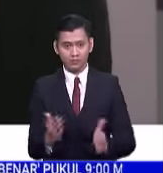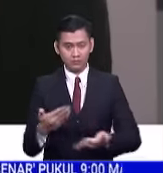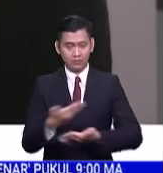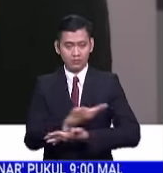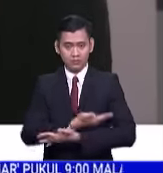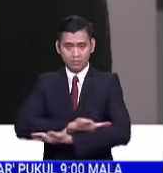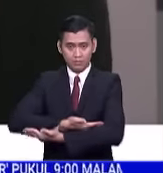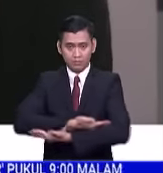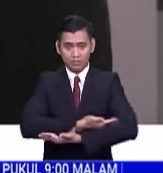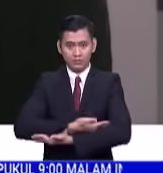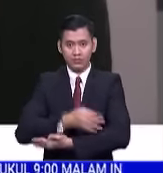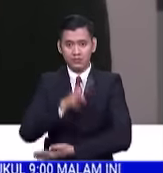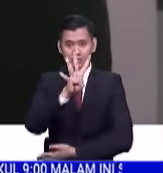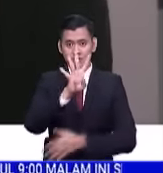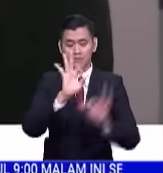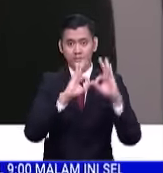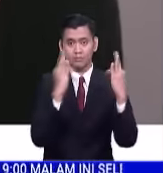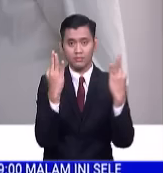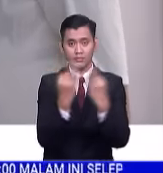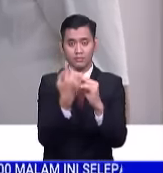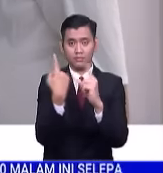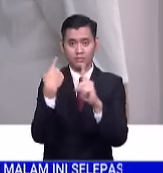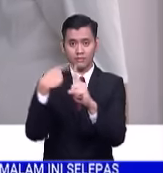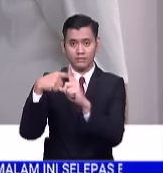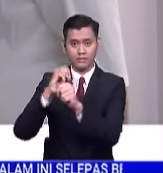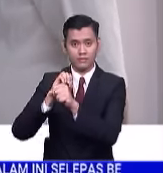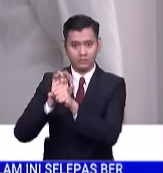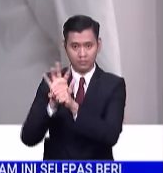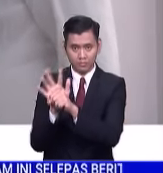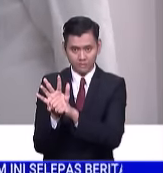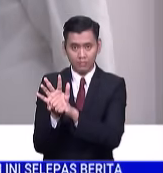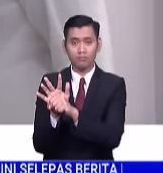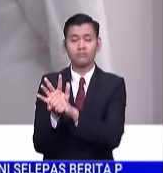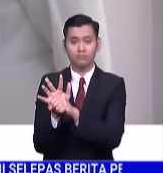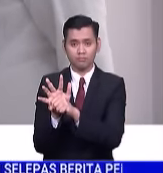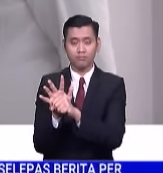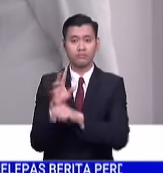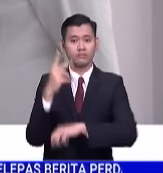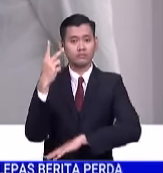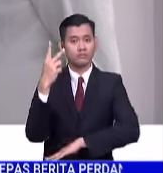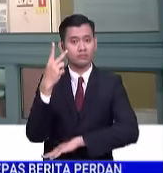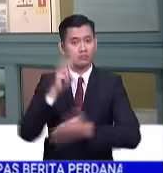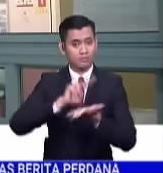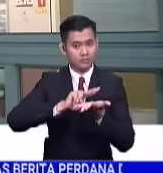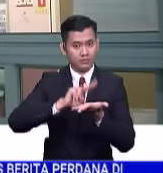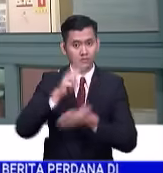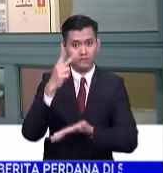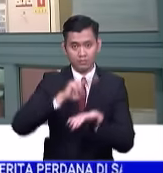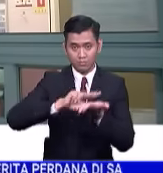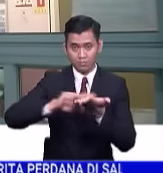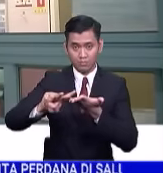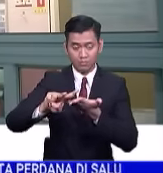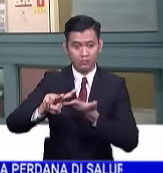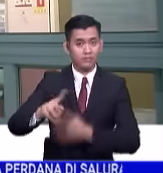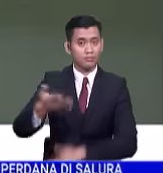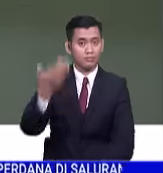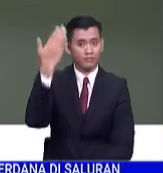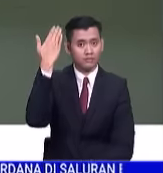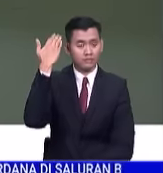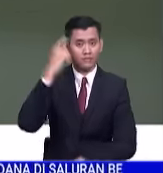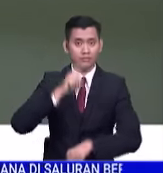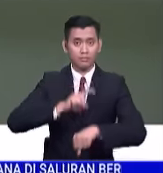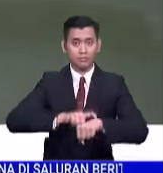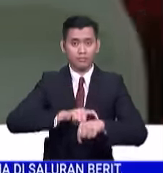Empat sekeluarga ini disahkan positif COVID-19 dua minggu lalu. Namun, ketika mereka